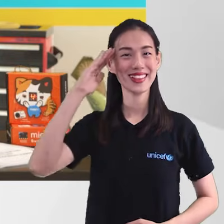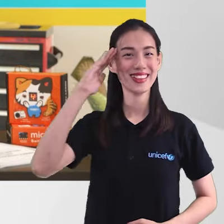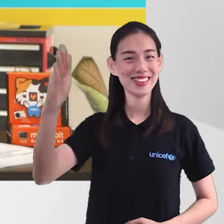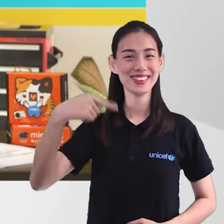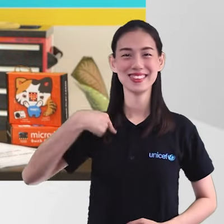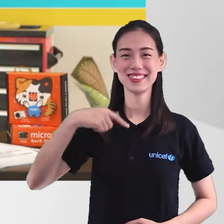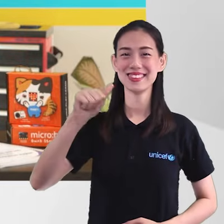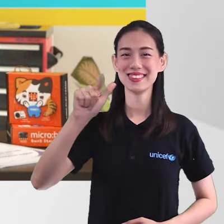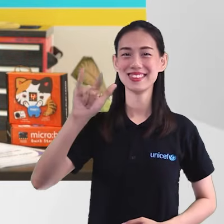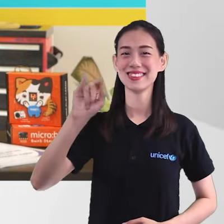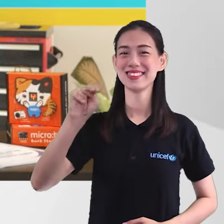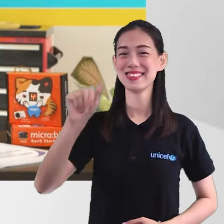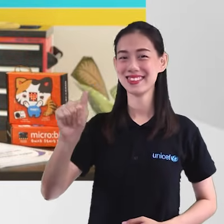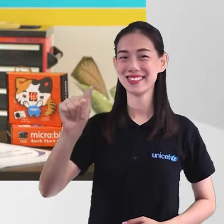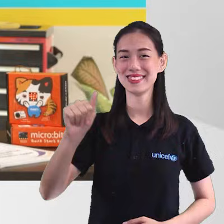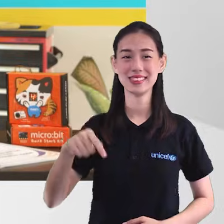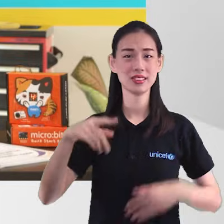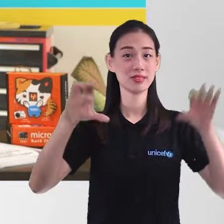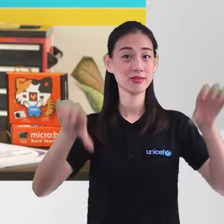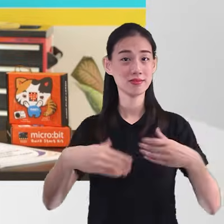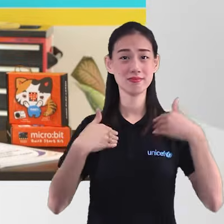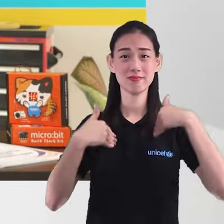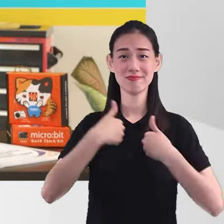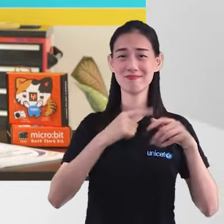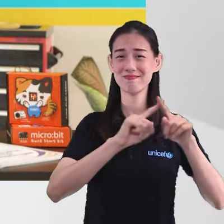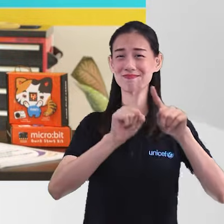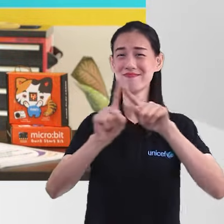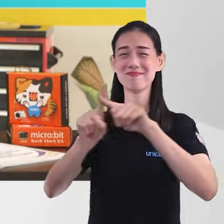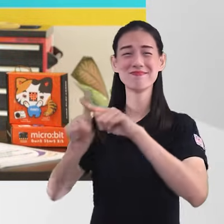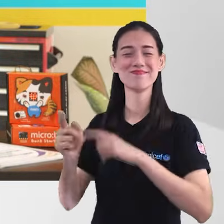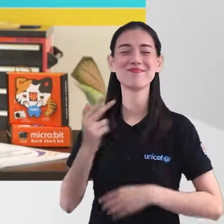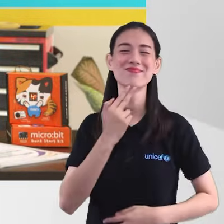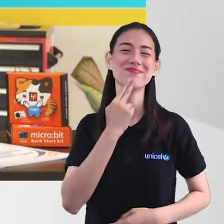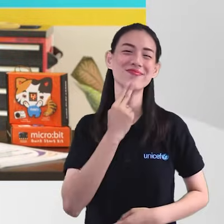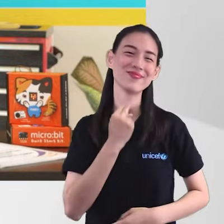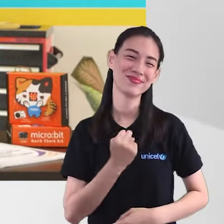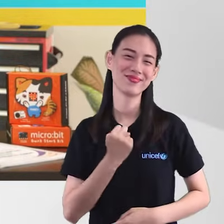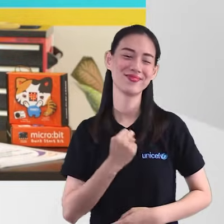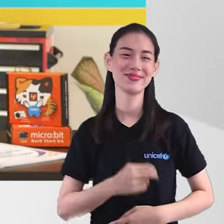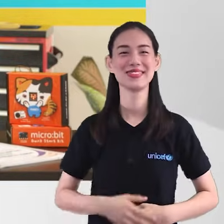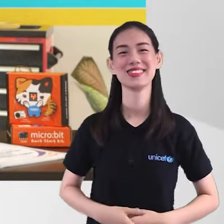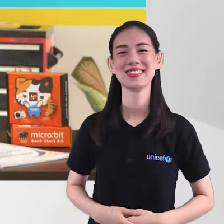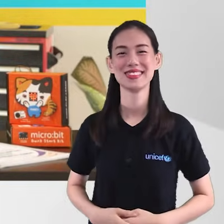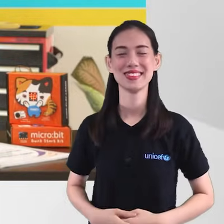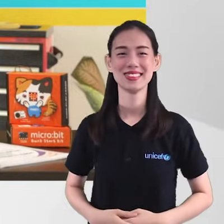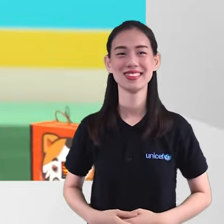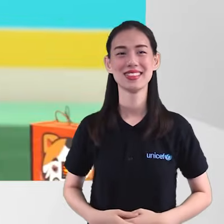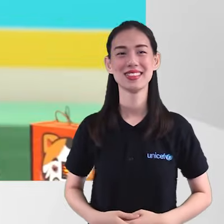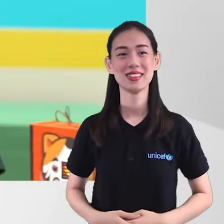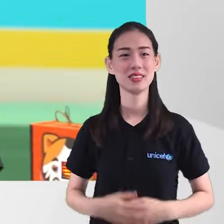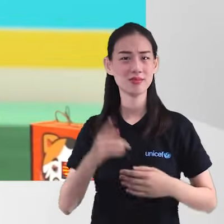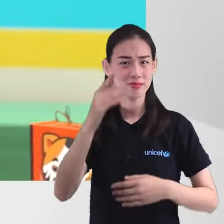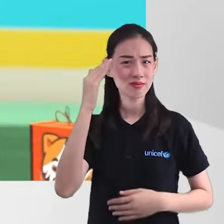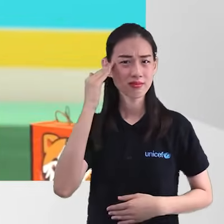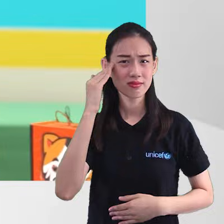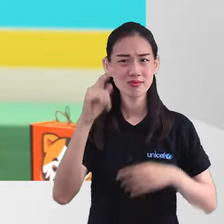Hello World, nama saya Alina dan untuk siri video kali ini, saya akan tunjukkan cara untuk membina semua binatang-binatang yang comel ini dengan memprogram Microbit. Jika